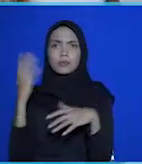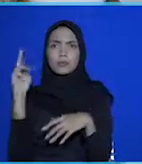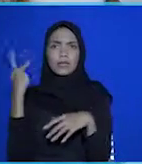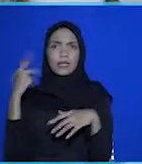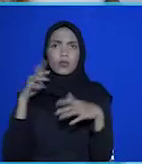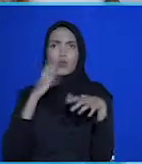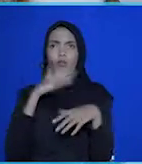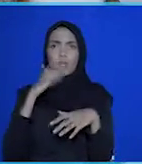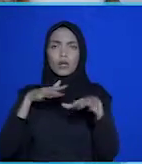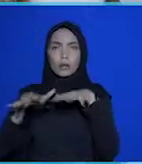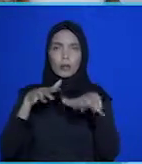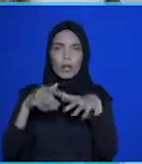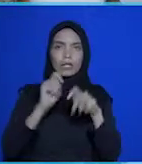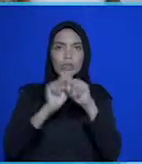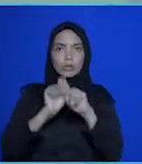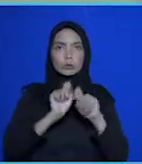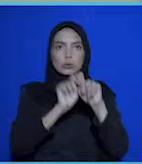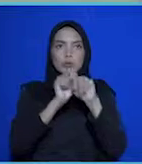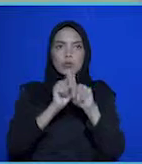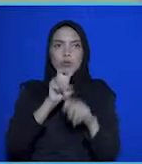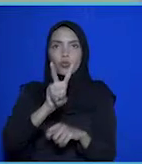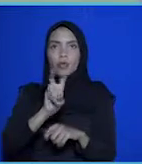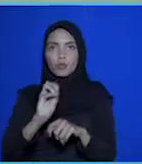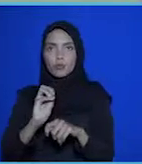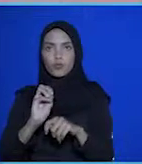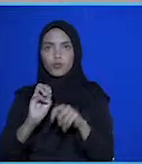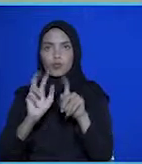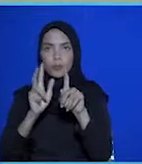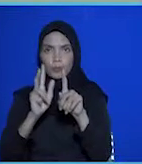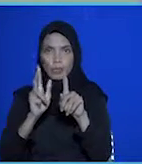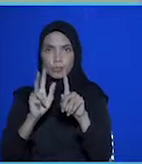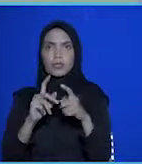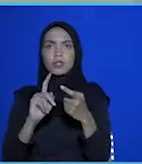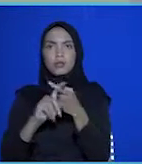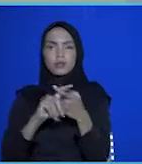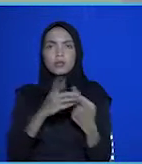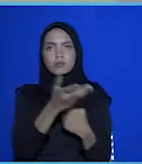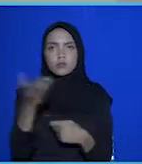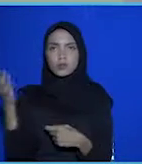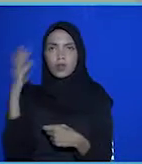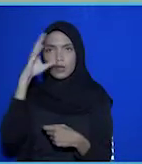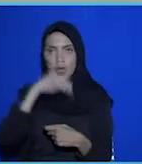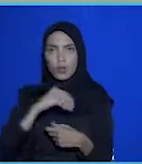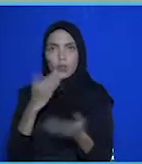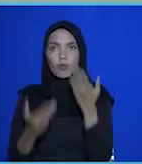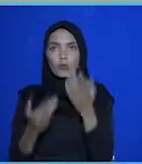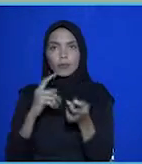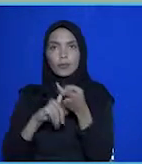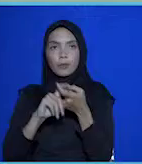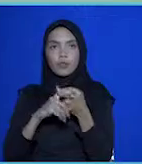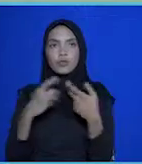Lombok 2018. Nah, sebagaimana rekan-rekan ketahui dan juga mungkin rekan-rekan juga